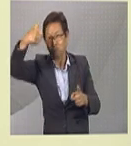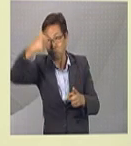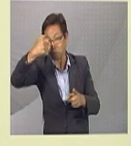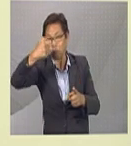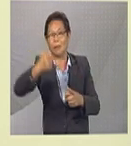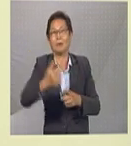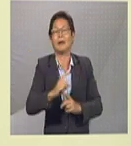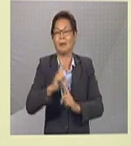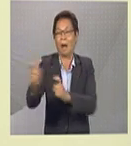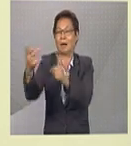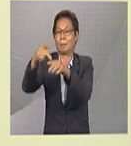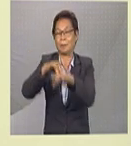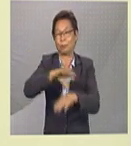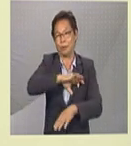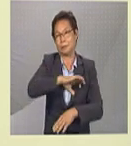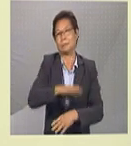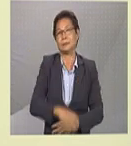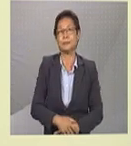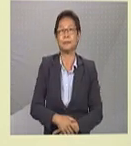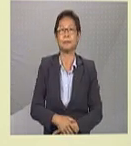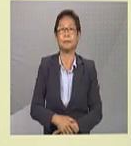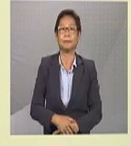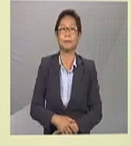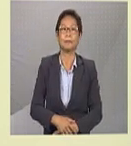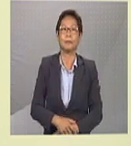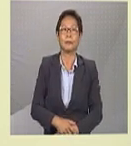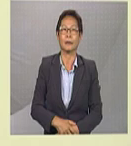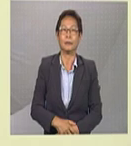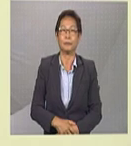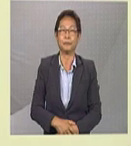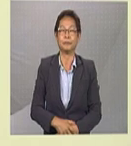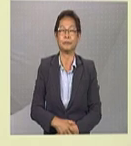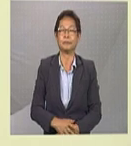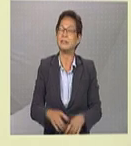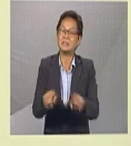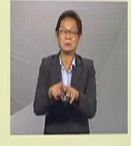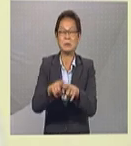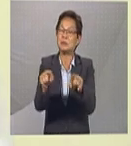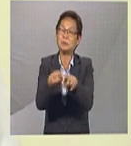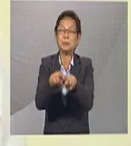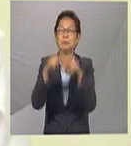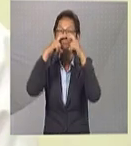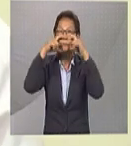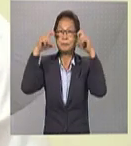polis. Begitu juga dengan topeng-topeng muka. Kita akan